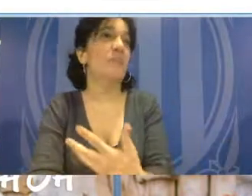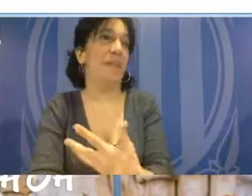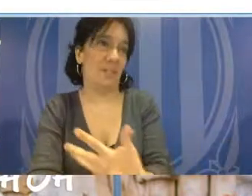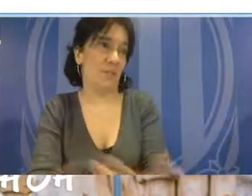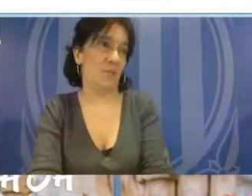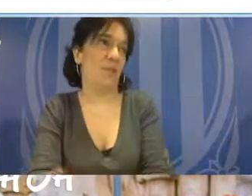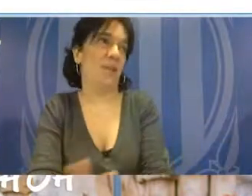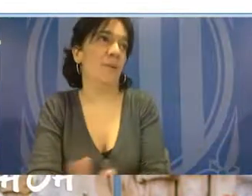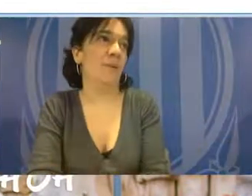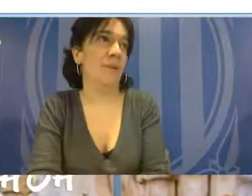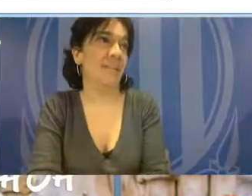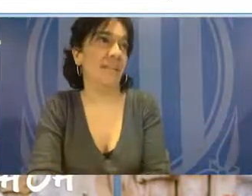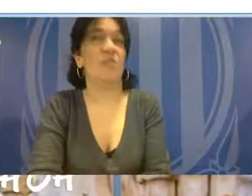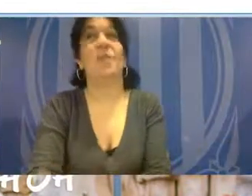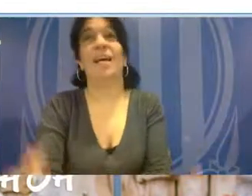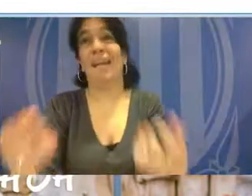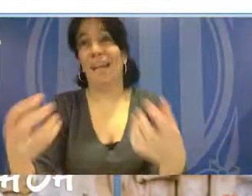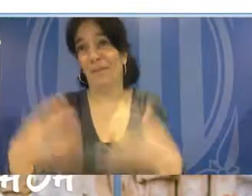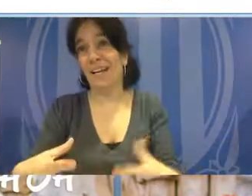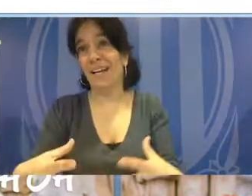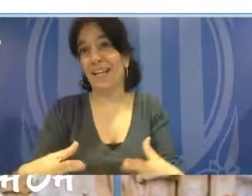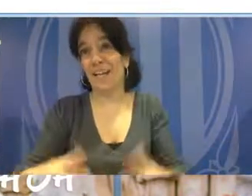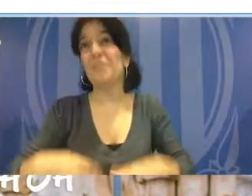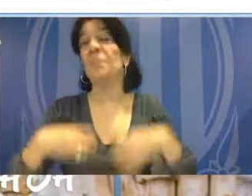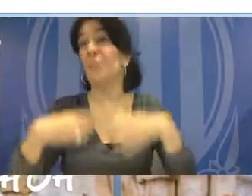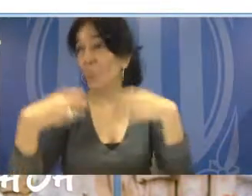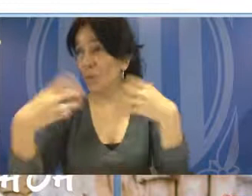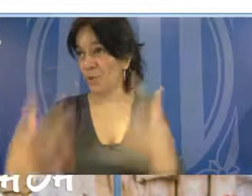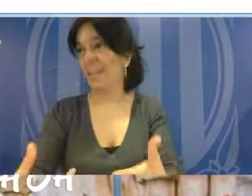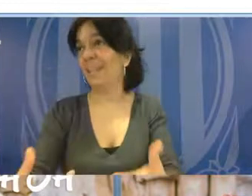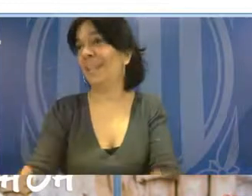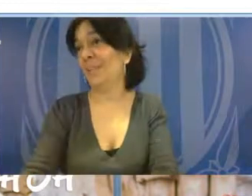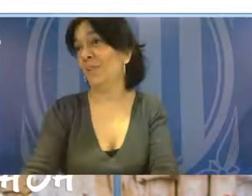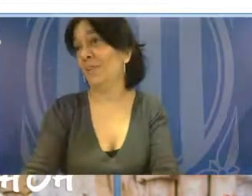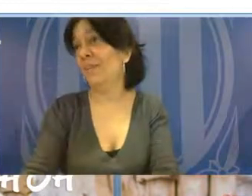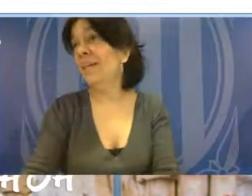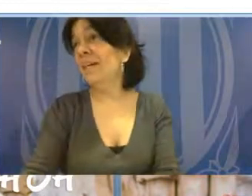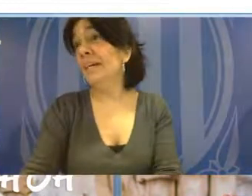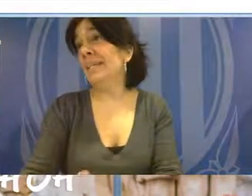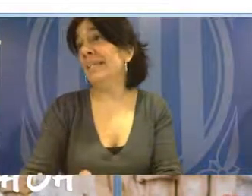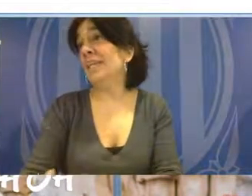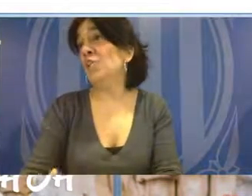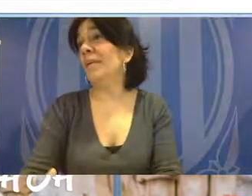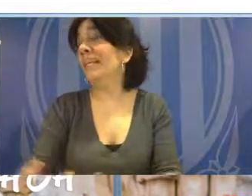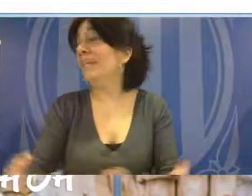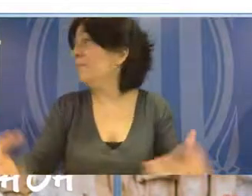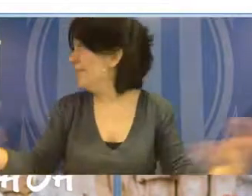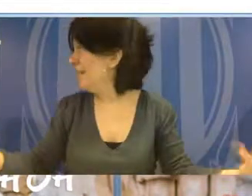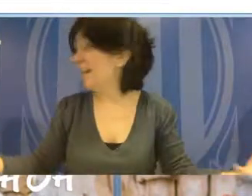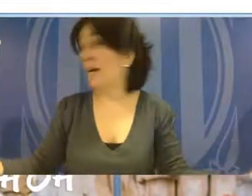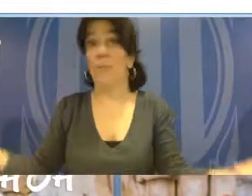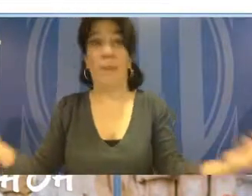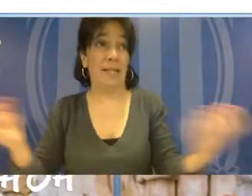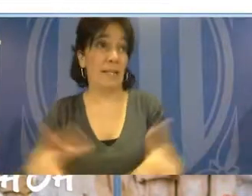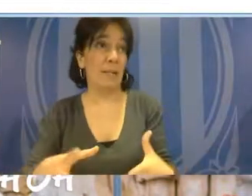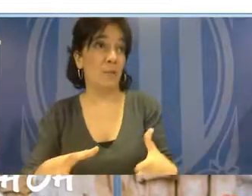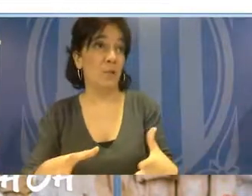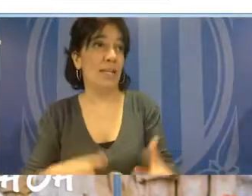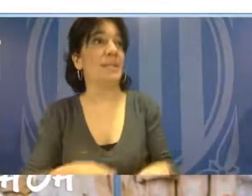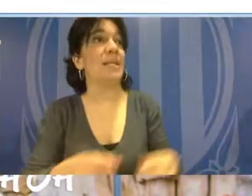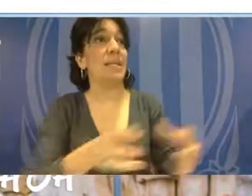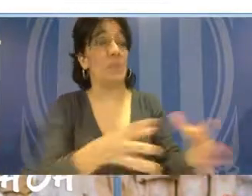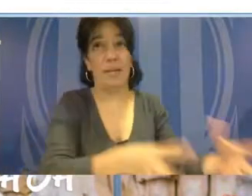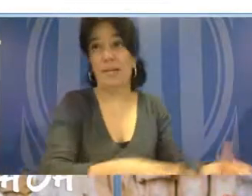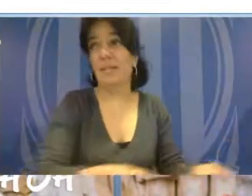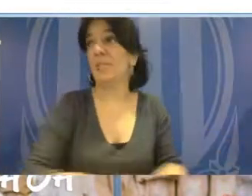territori preciós per donar a conèixer. I a sobre, la feina que tenim és promocionar aquest territori. si a sobre tenim gent que comparteixen amb